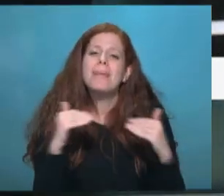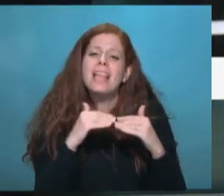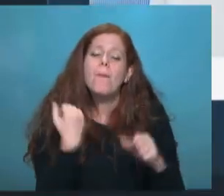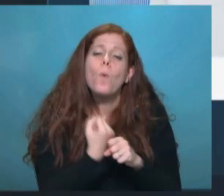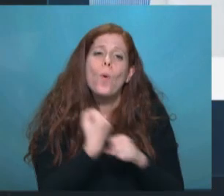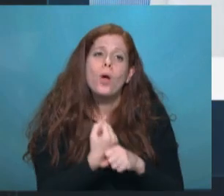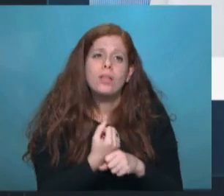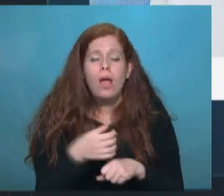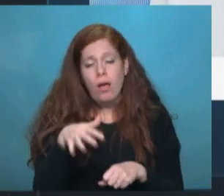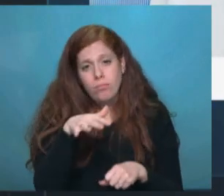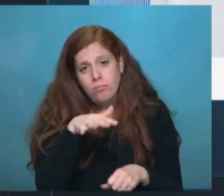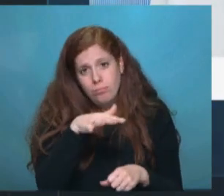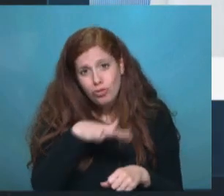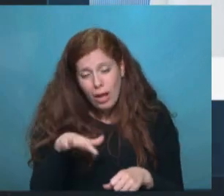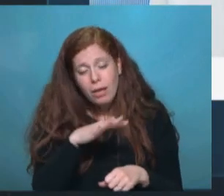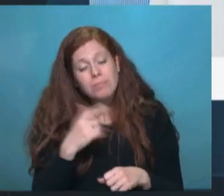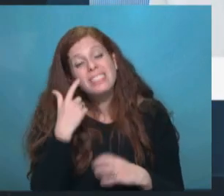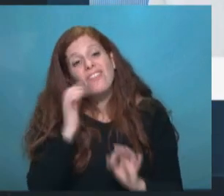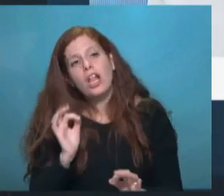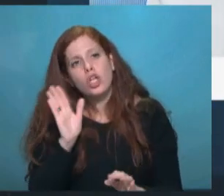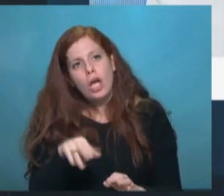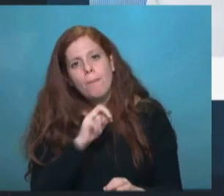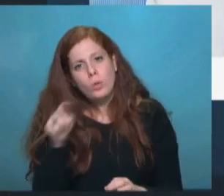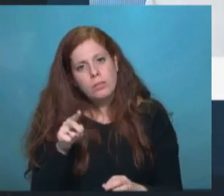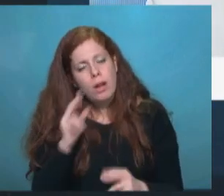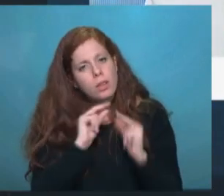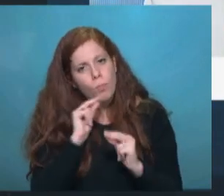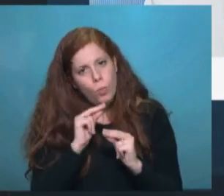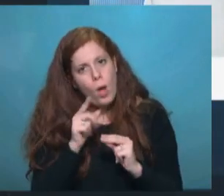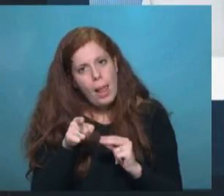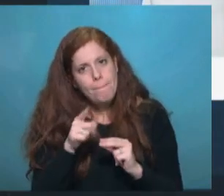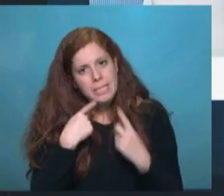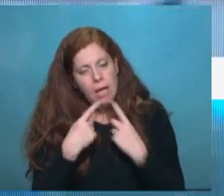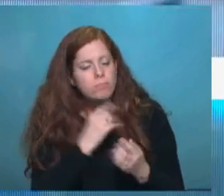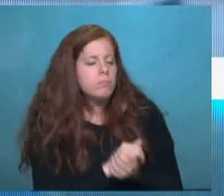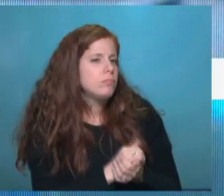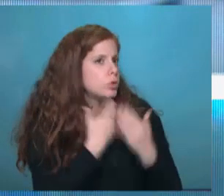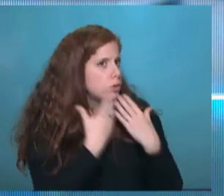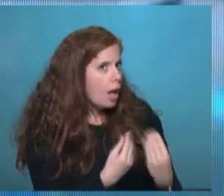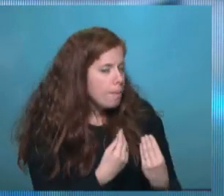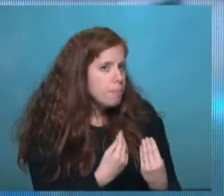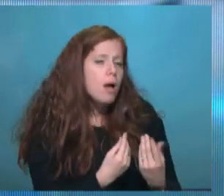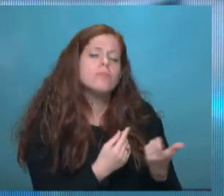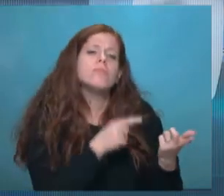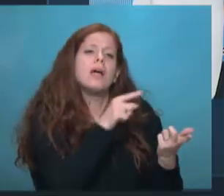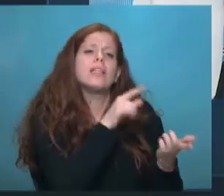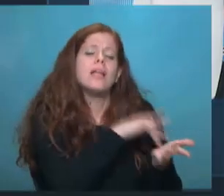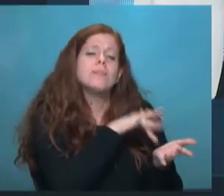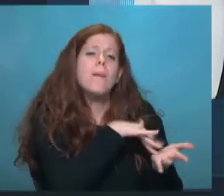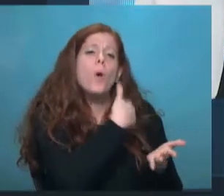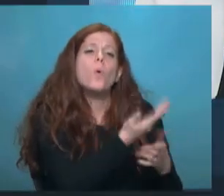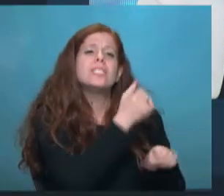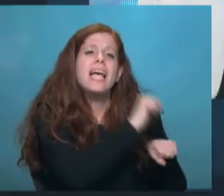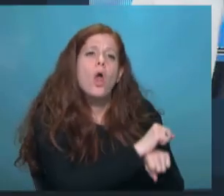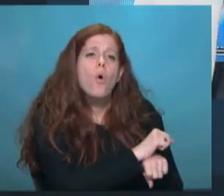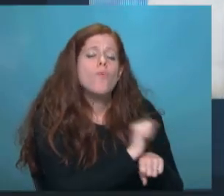בשטחים, סביר להניח שגם הנושאים הללו עלו במהלך השיחה. תודה רבה גילי ורום. אתה מחוץ לחלה אופר, מנהיגי חמאס